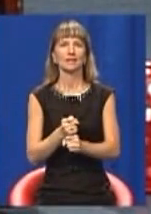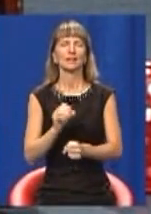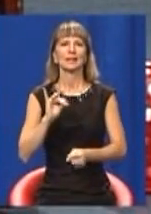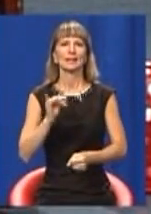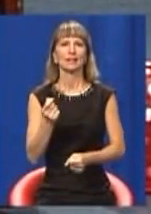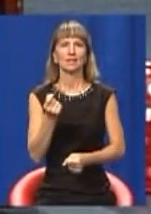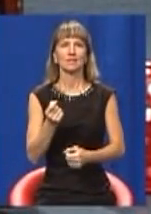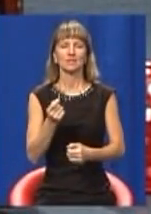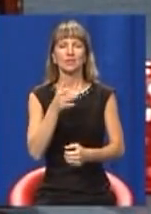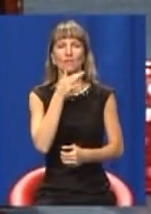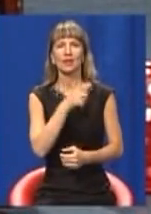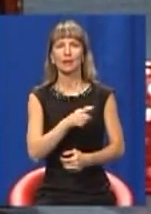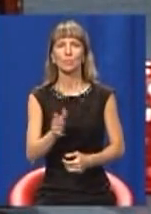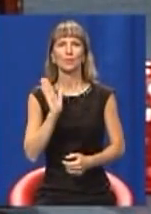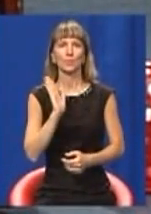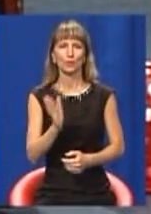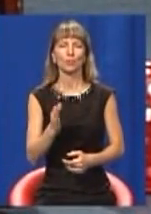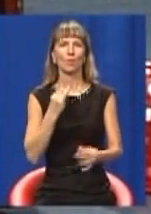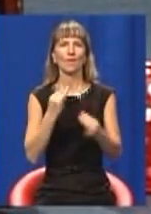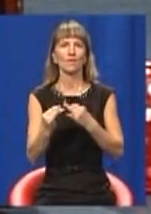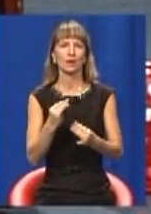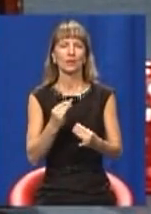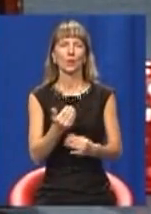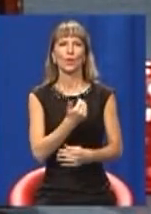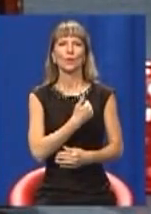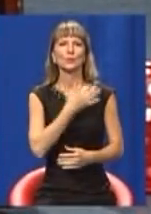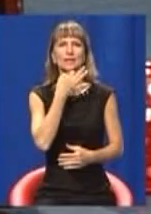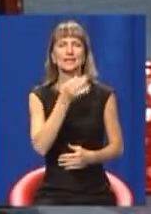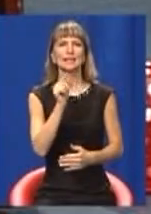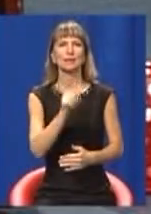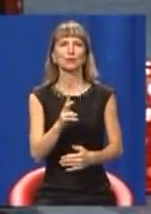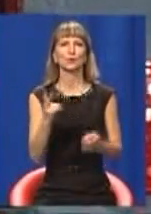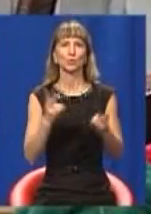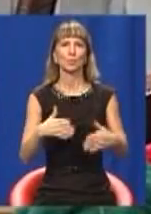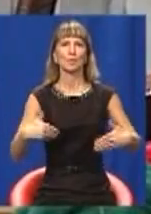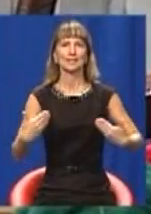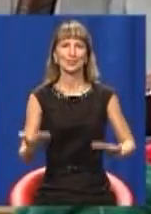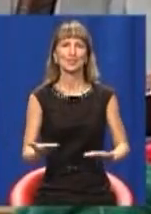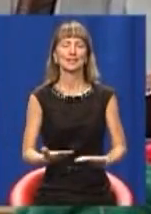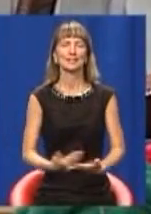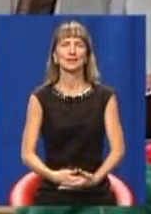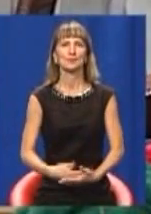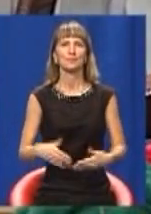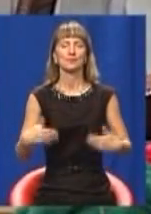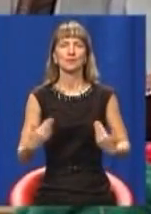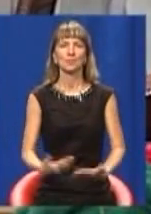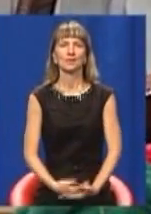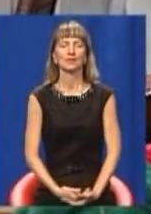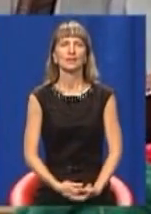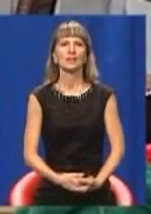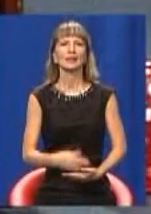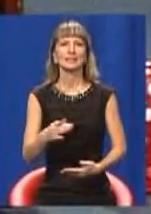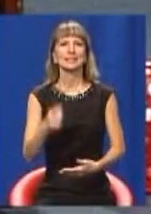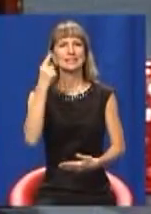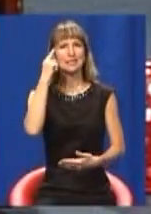і трохи згодом будемо про них, звичайно, говорити. І хочу сказати тобі, що варто поздороватися. Привіт. Привіт. Ти знаєш,